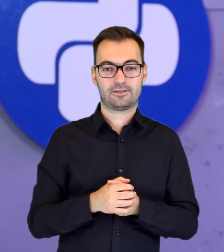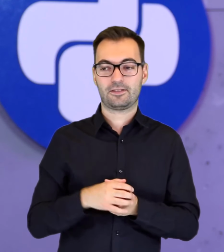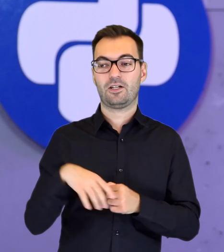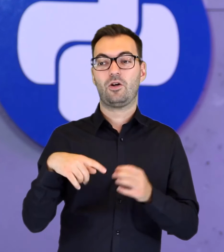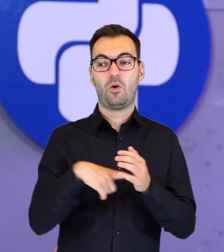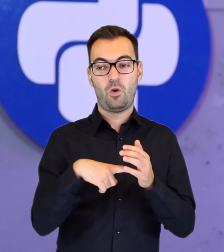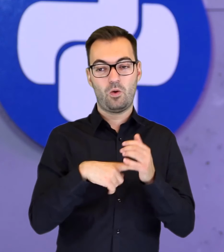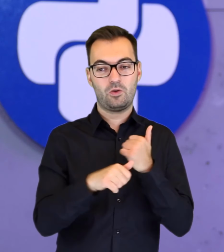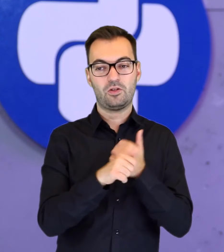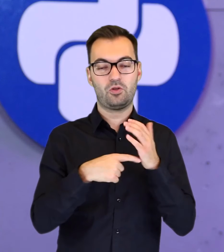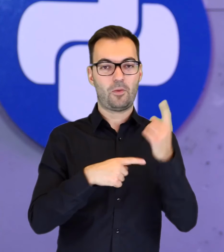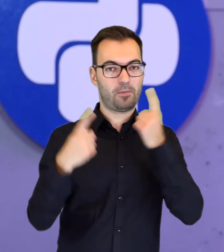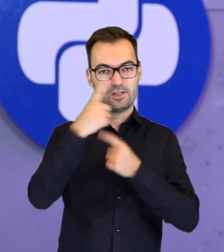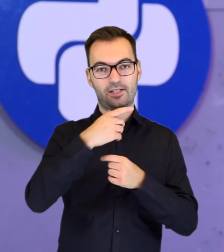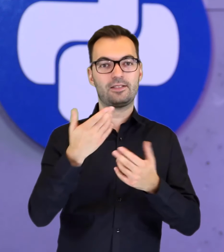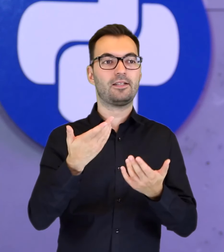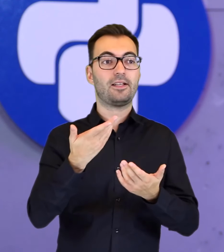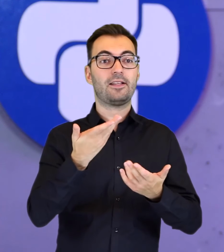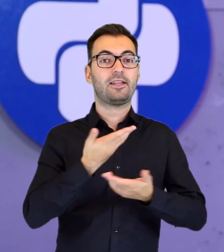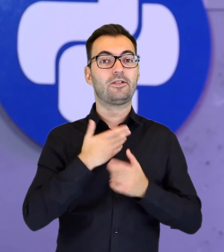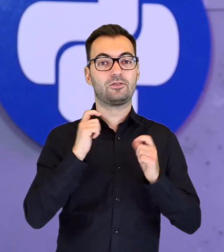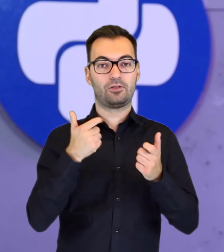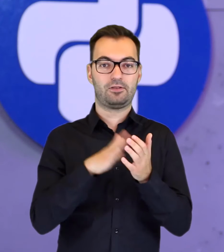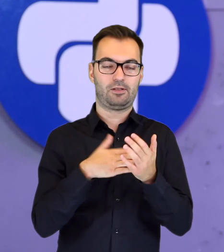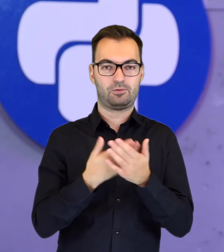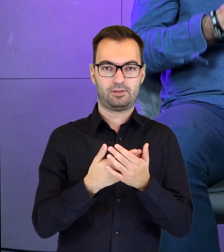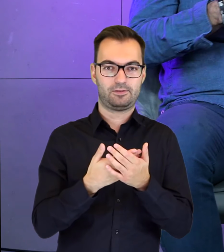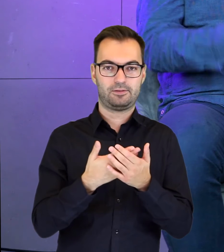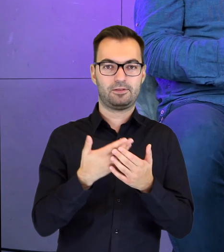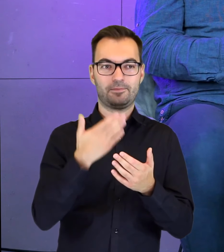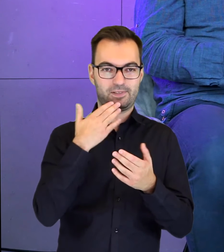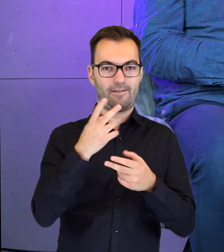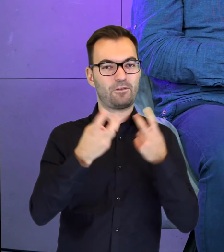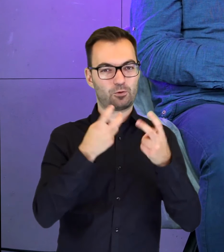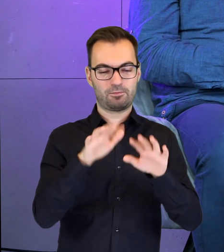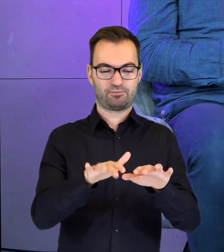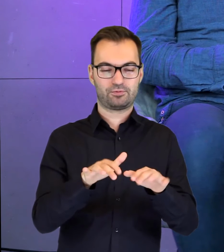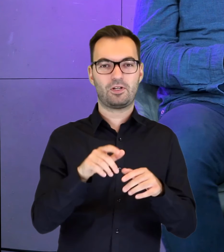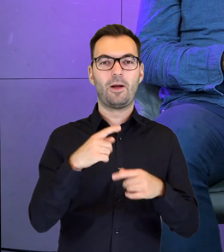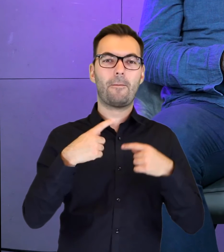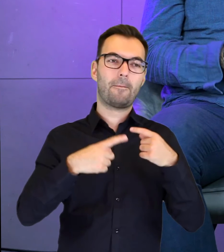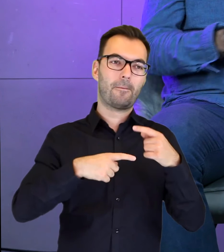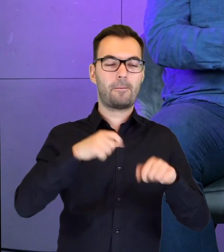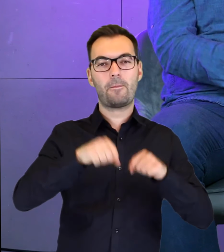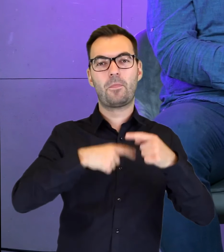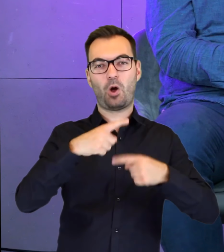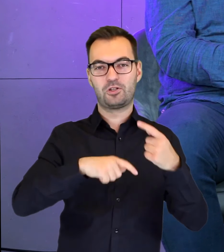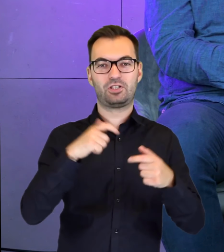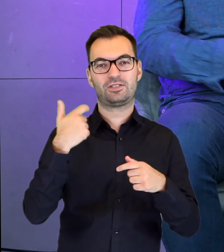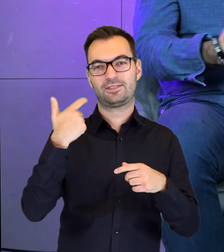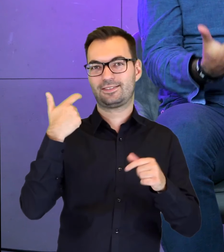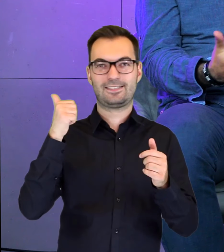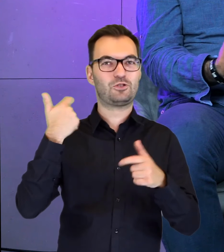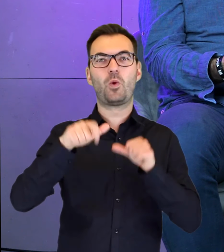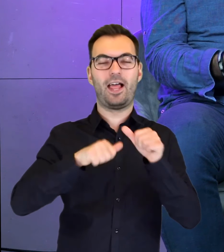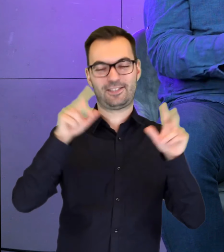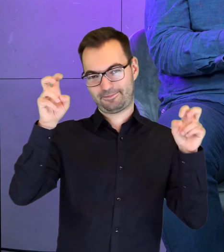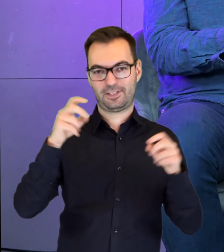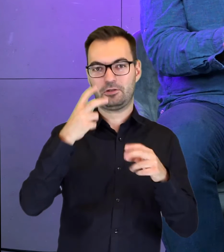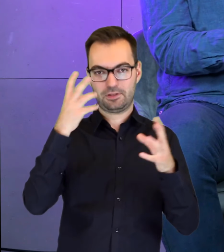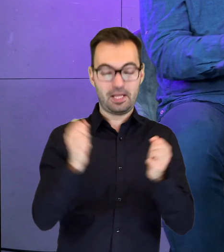tak sobie wyobrazić Nawet co przeżywają osoby które i teraz ta perspektywa daje nam wszystkim na przykład